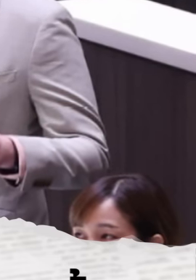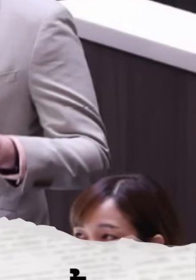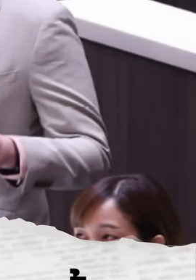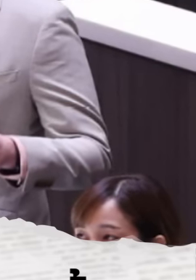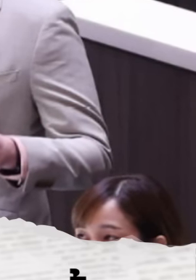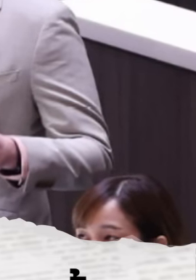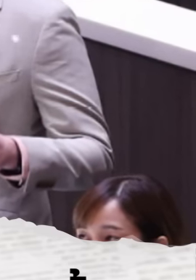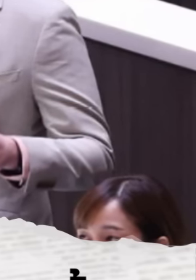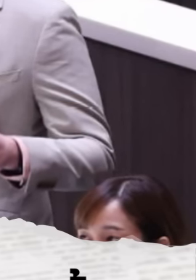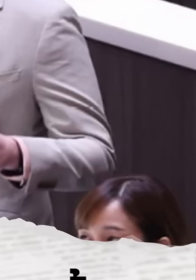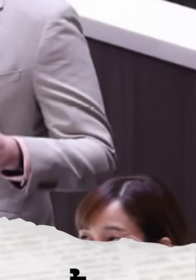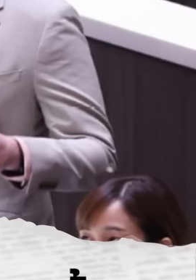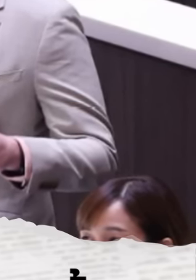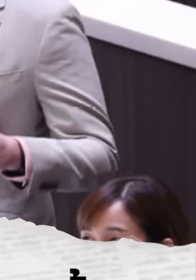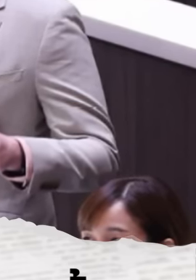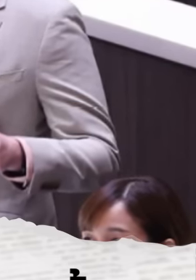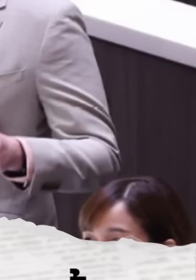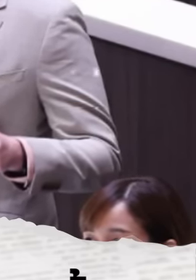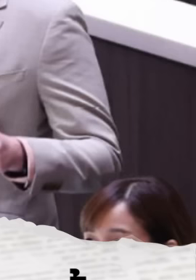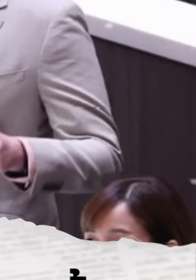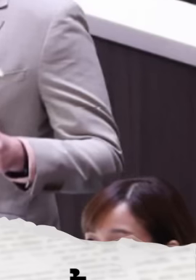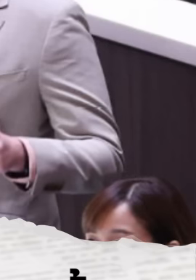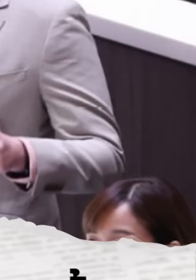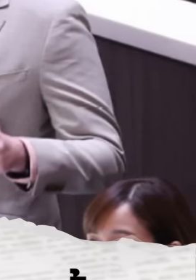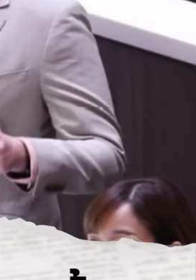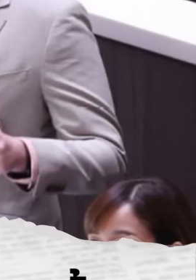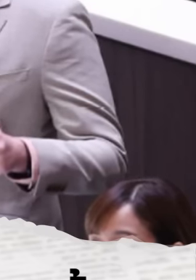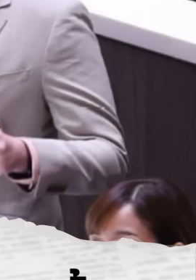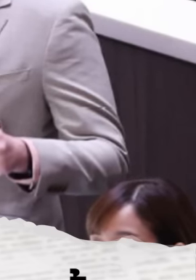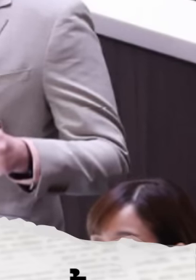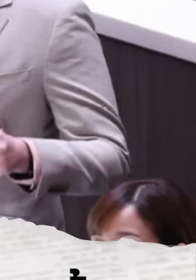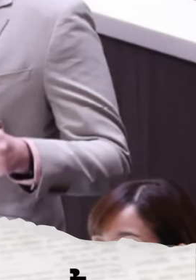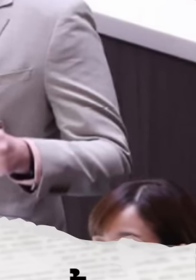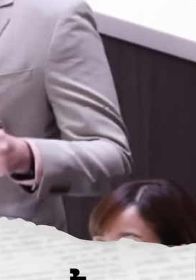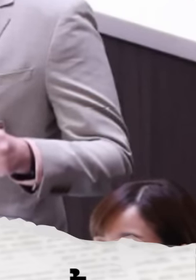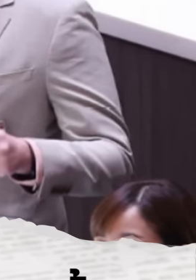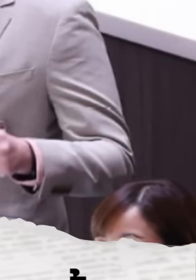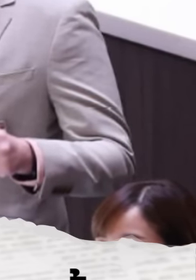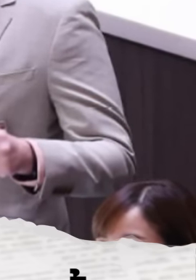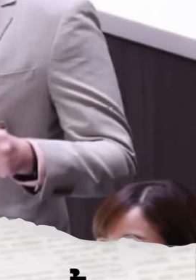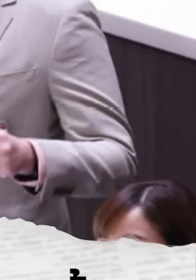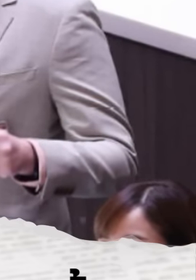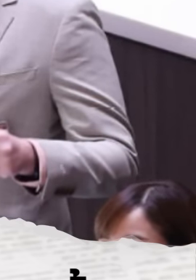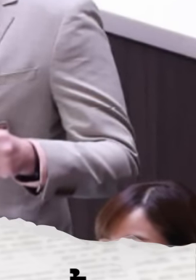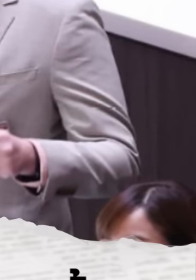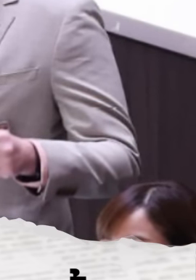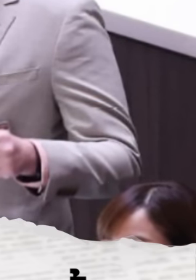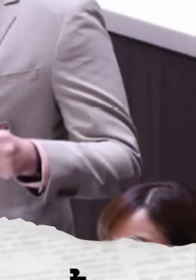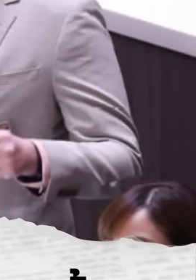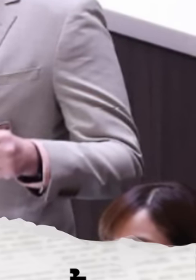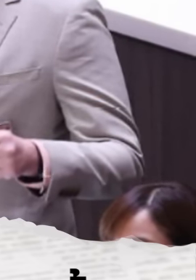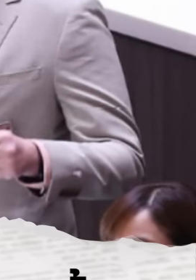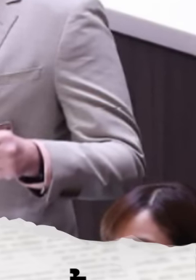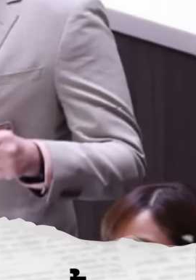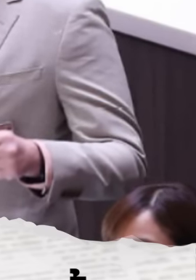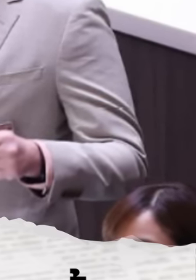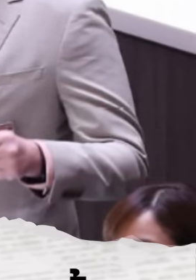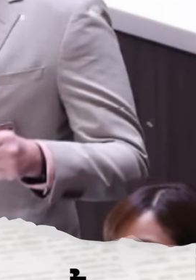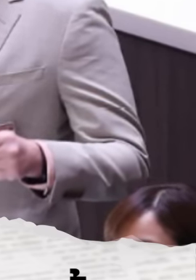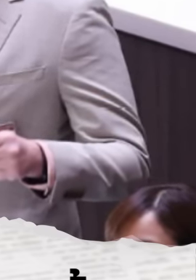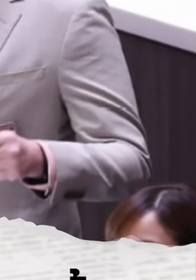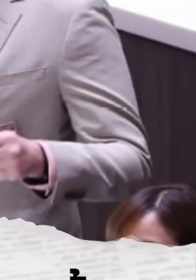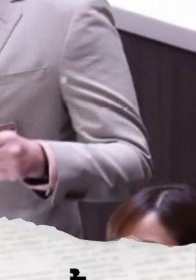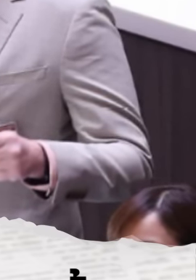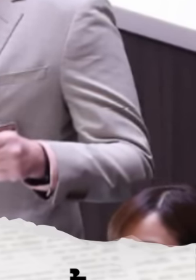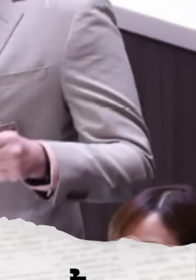ดาปาลิมาพันธ์นะฮะส.ส.บัญชีรายชื่อเนี่ยได้ลุกขึ้นประท้วงนายรังสิมันโรมนะฮะเนื่องจากมีการระบุรายชื่อบุคคลภายนอกชัดเ